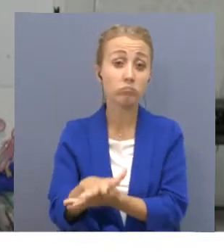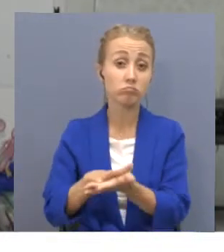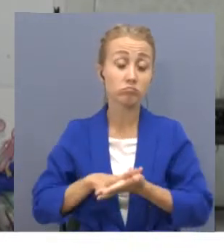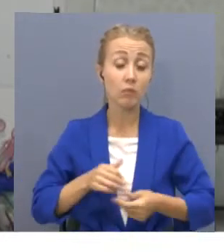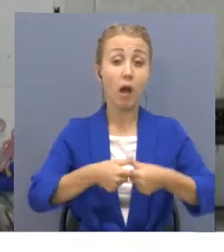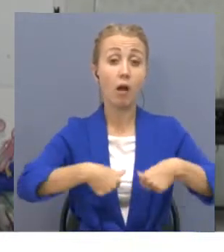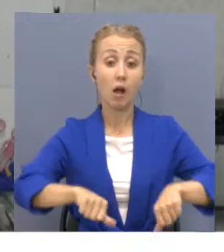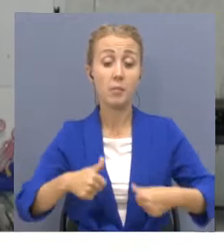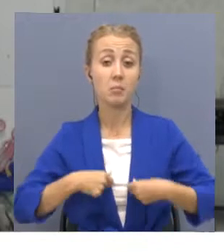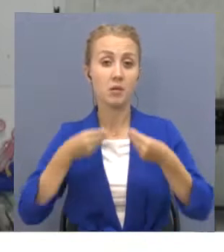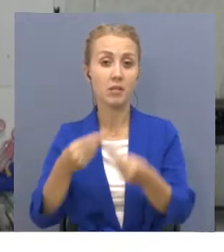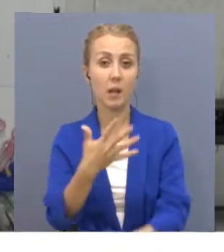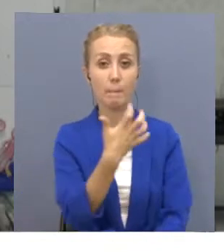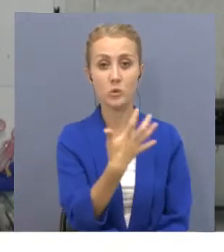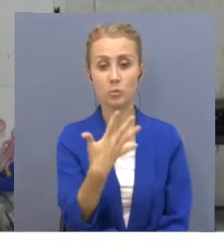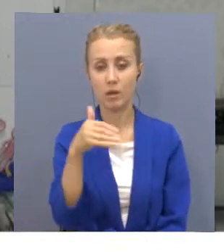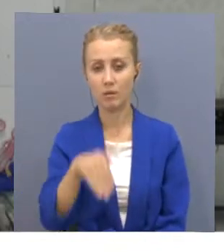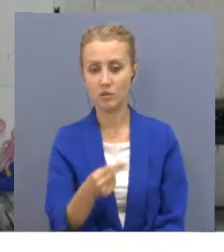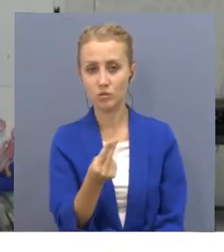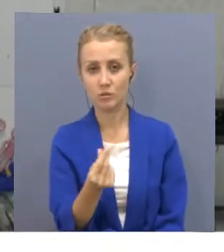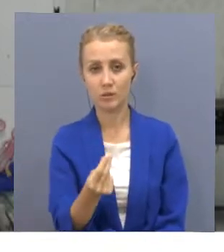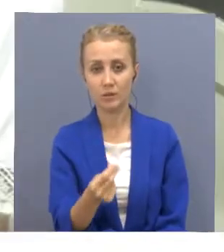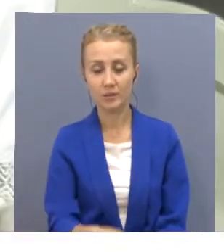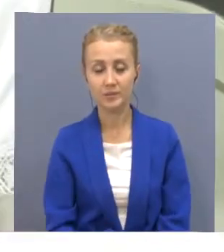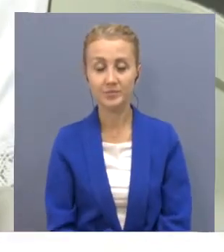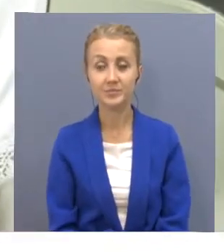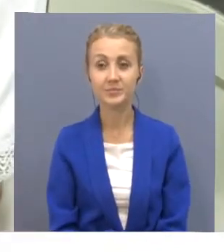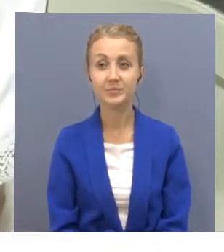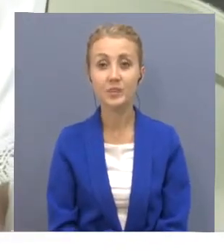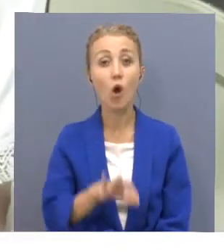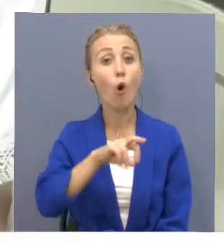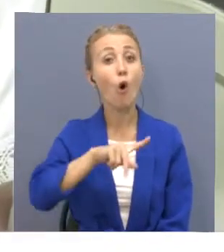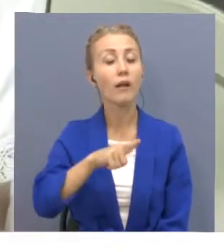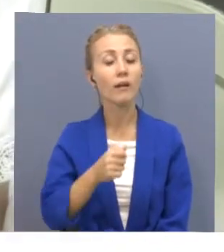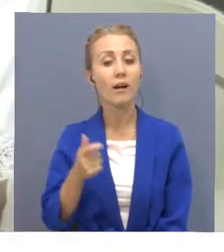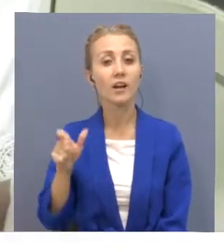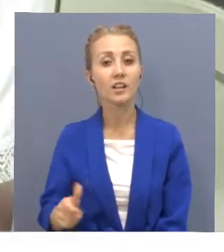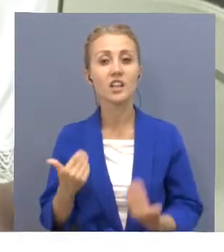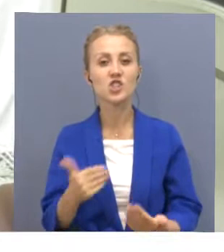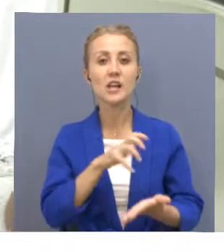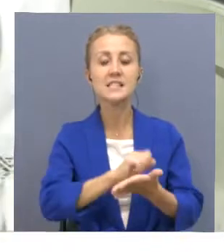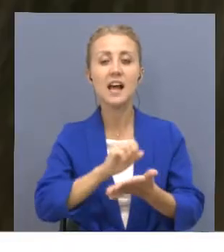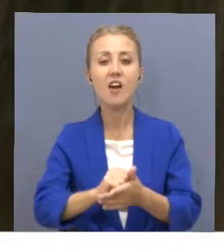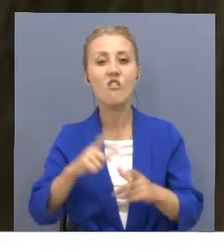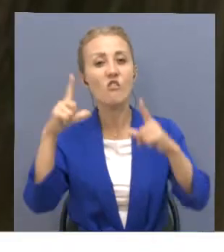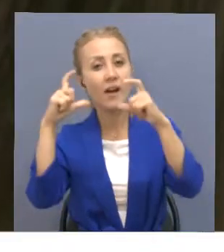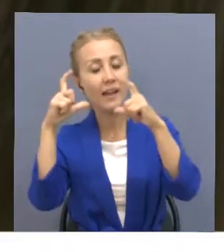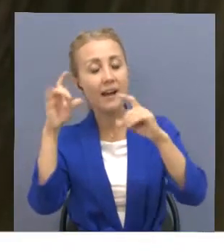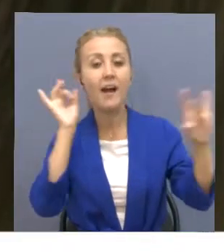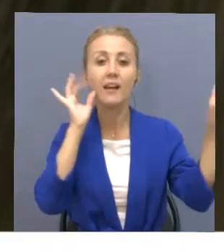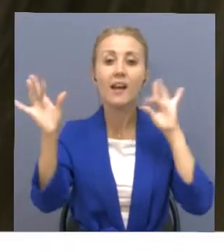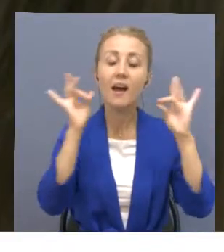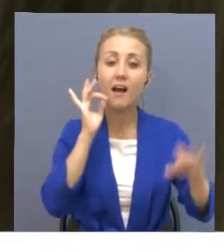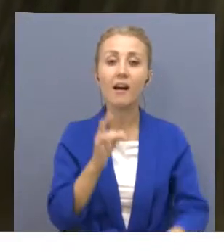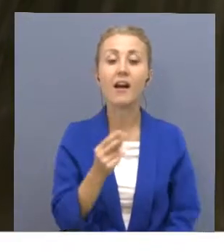мы предоставили грант в размере 505 тысяч тенге. Ольга в настоящее время занимается фотографией и рекламой. На